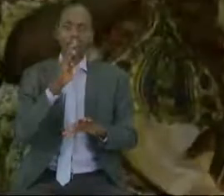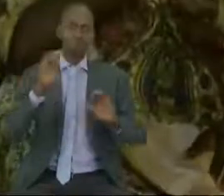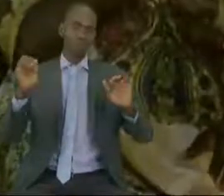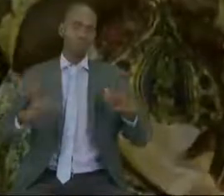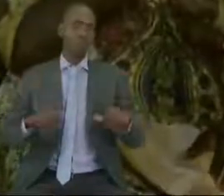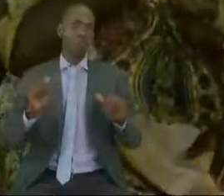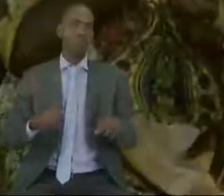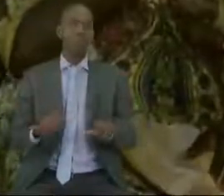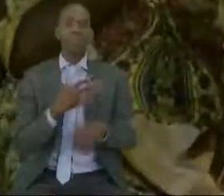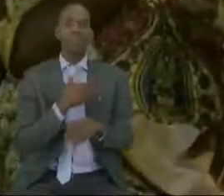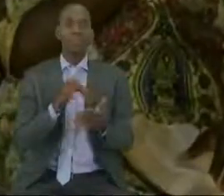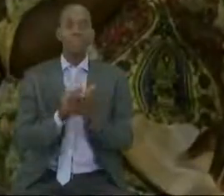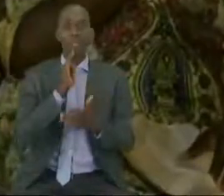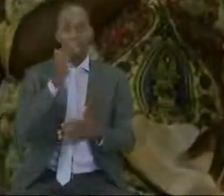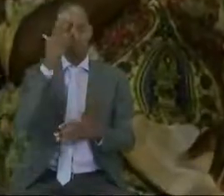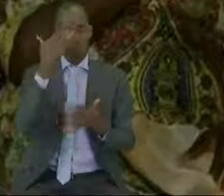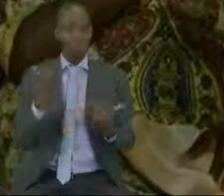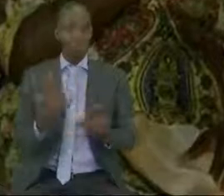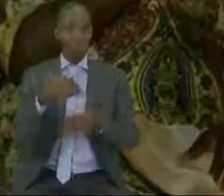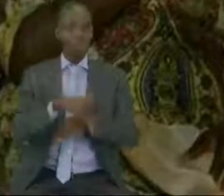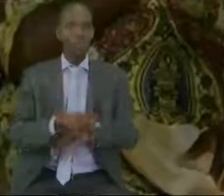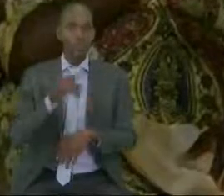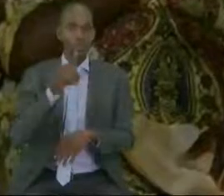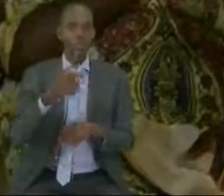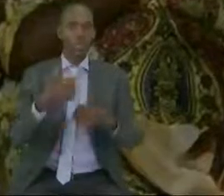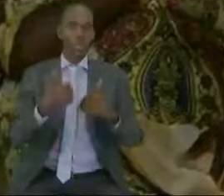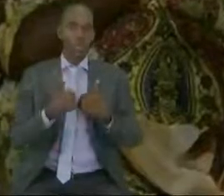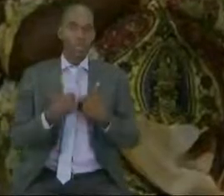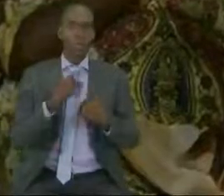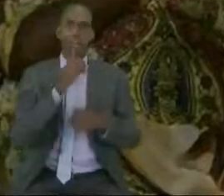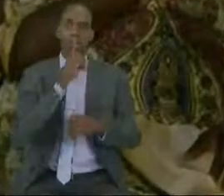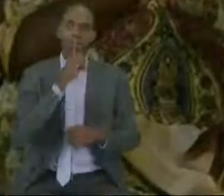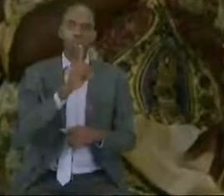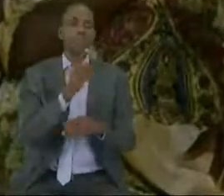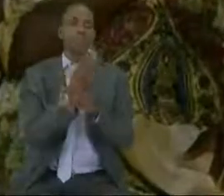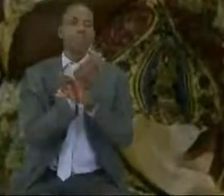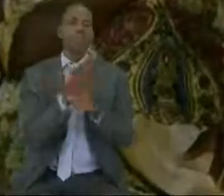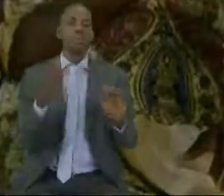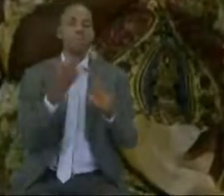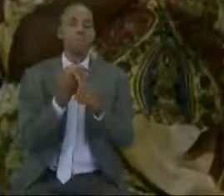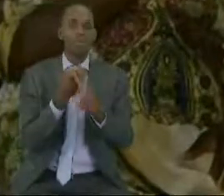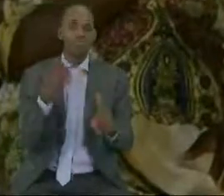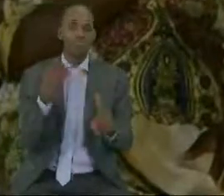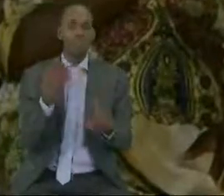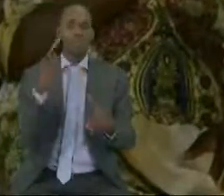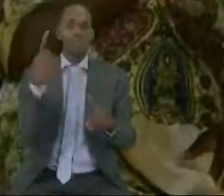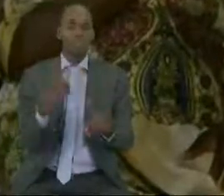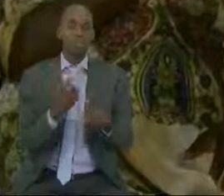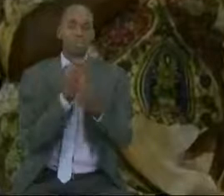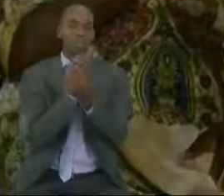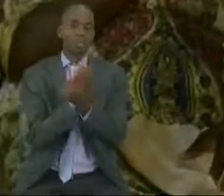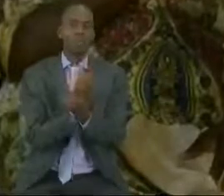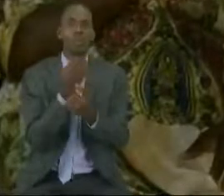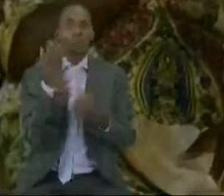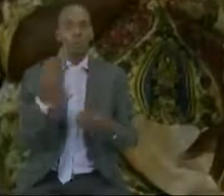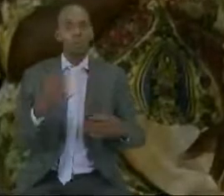sera impossible. Et voilà pourquoi ce soir, tu as la libération certaine de la captivité,